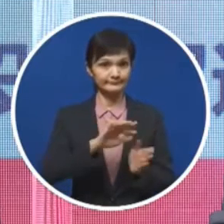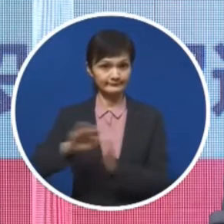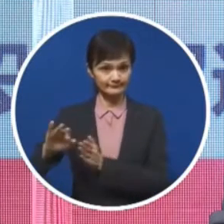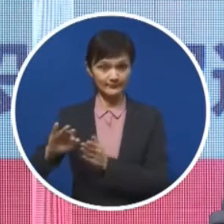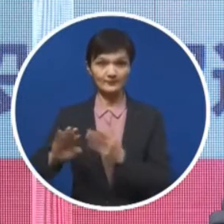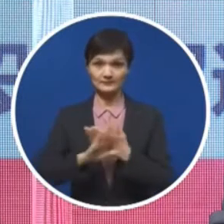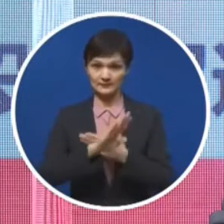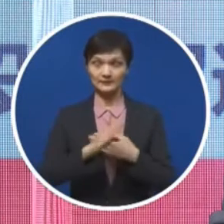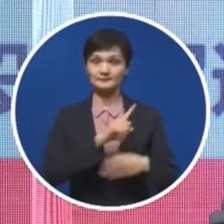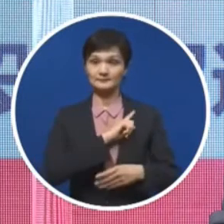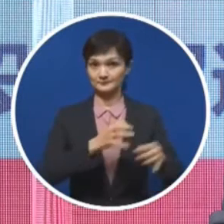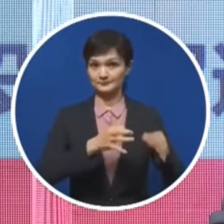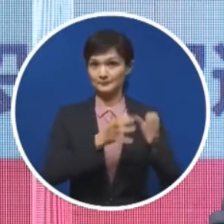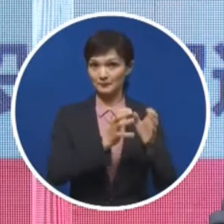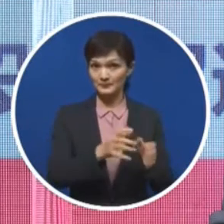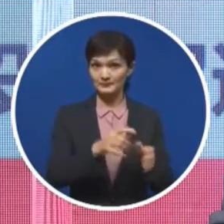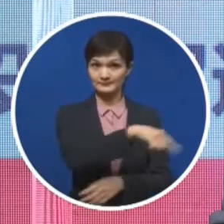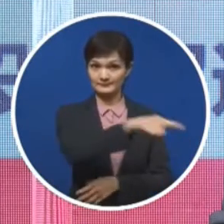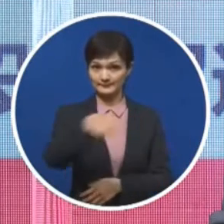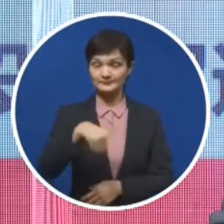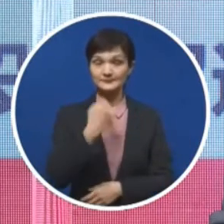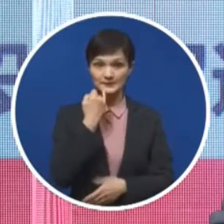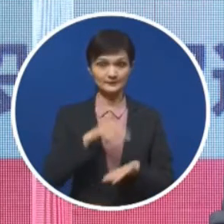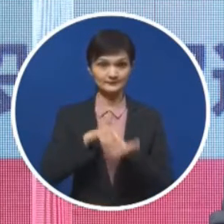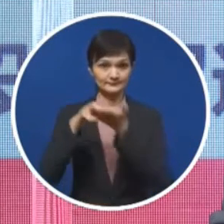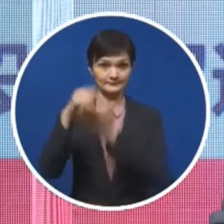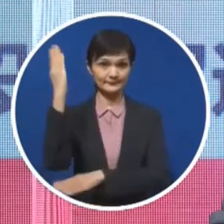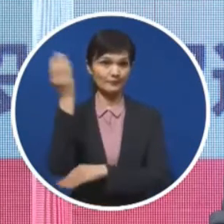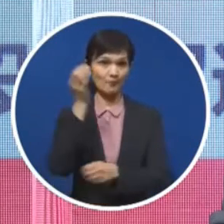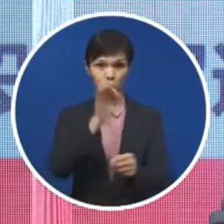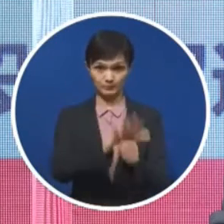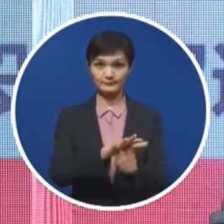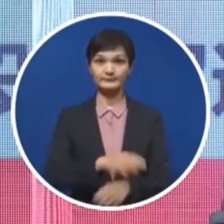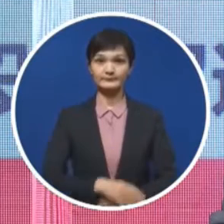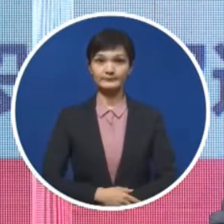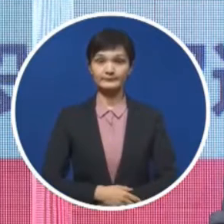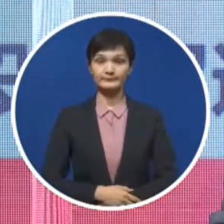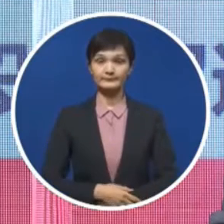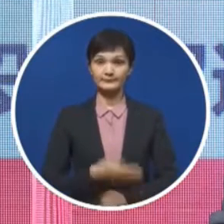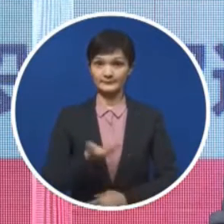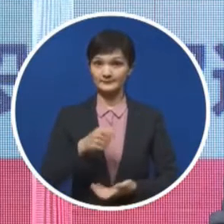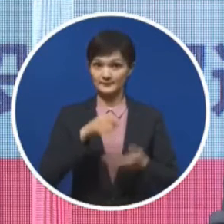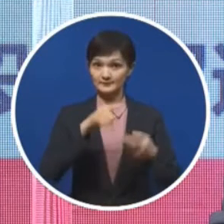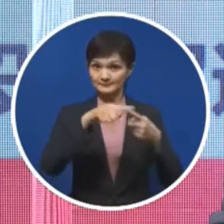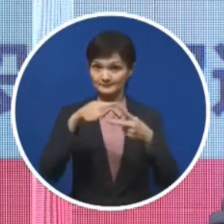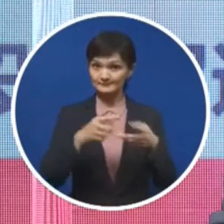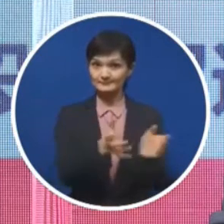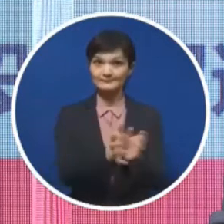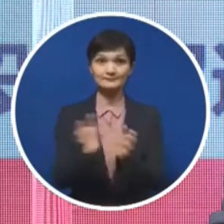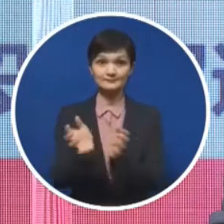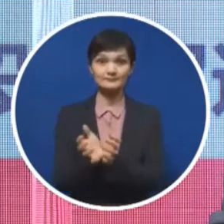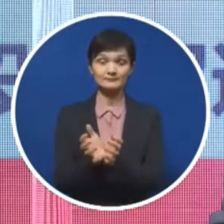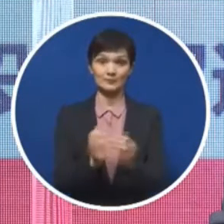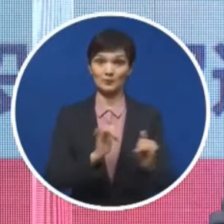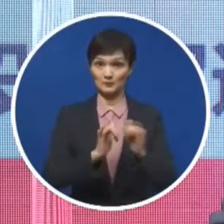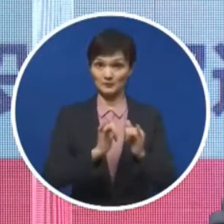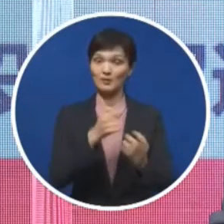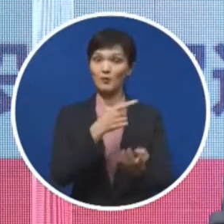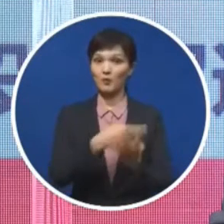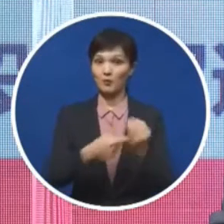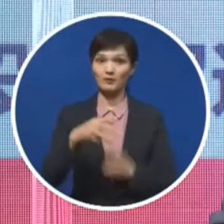都能得到政府的纾困，光这两类民众共聚就增加